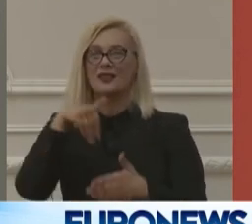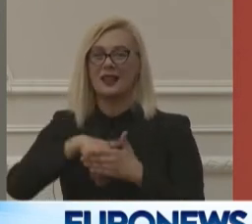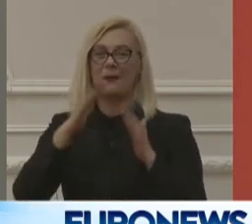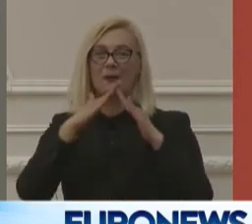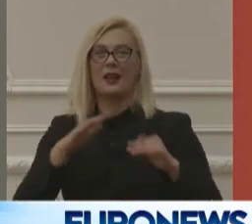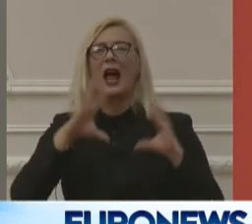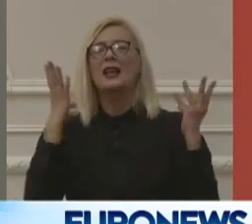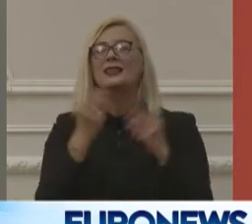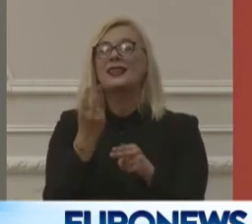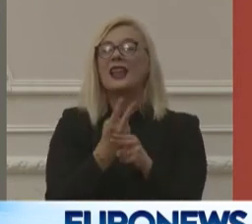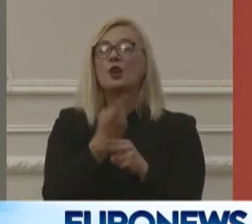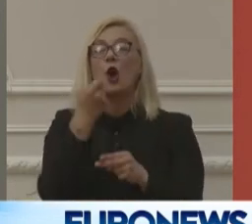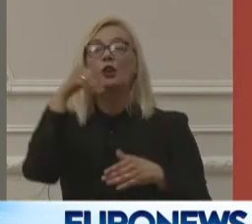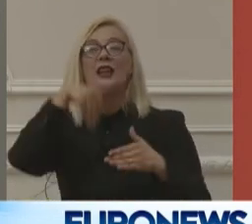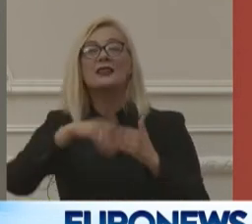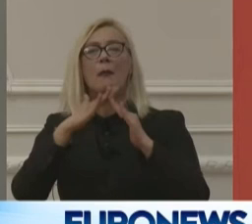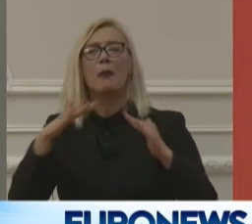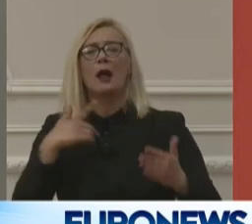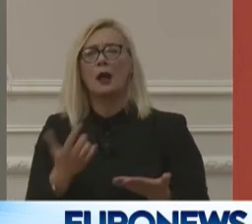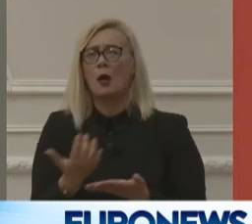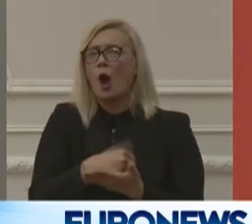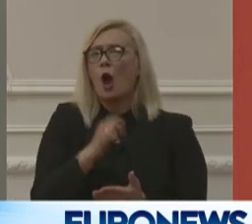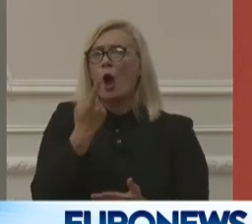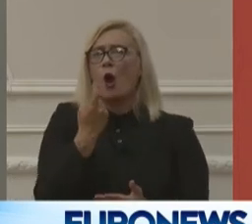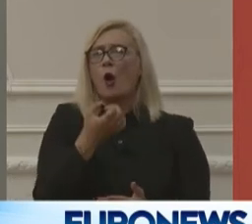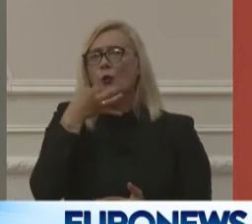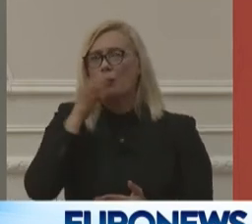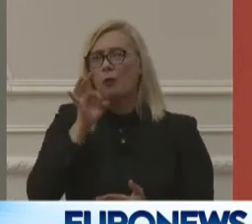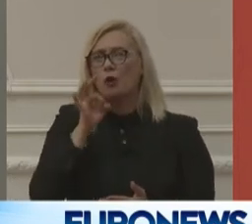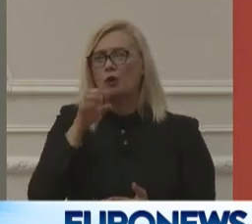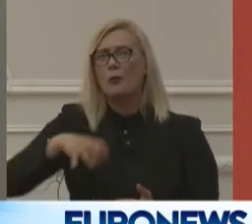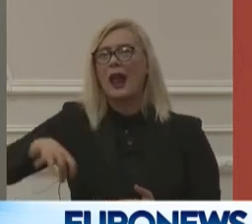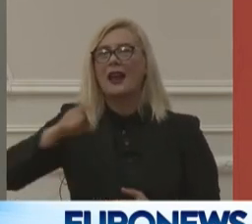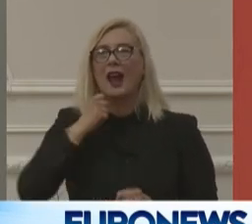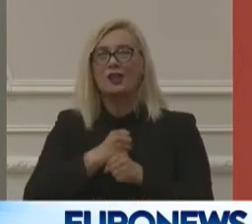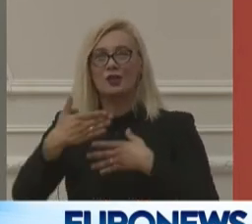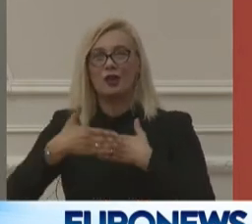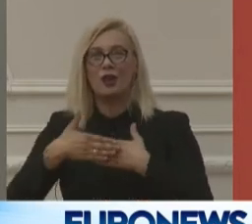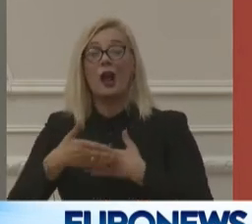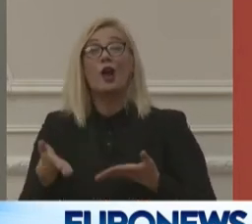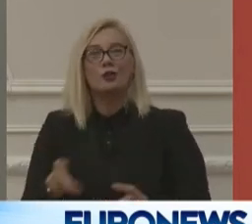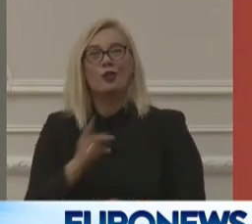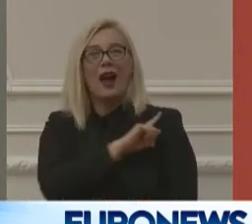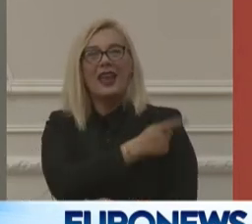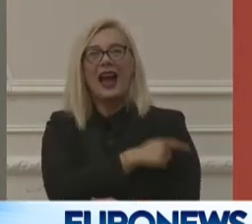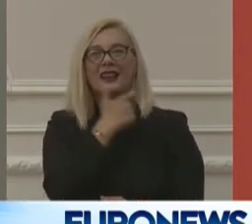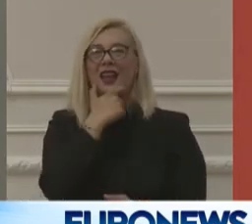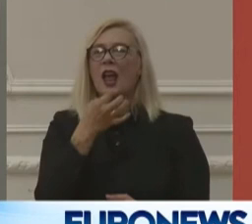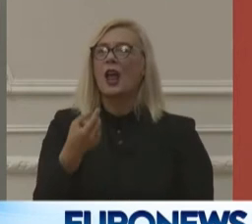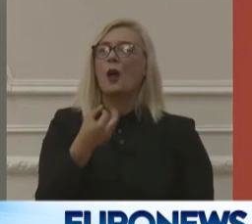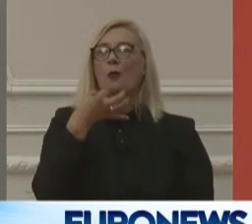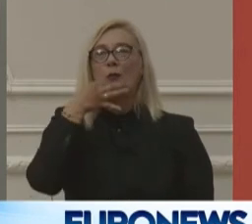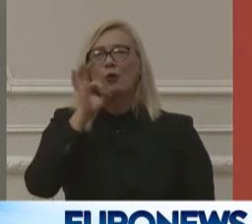të qytetarëve dhe banorëve të Ballkanit Perëndimor. Të gjitha vendet nga Ballkani Perëndimor përfitojnë nga bashkëpunimi më i mirë rajonal, të